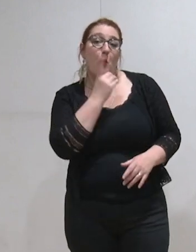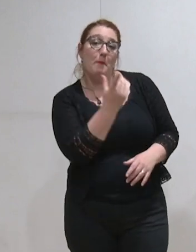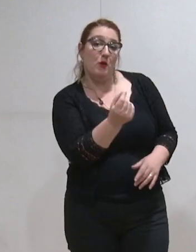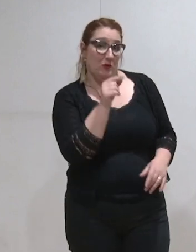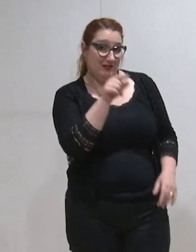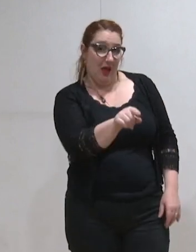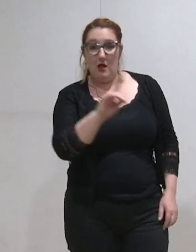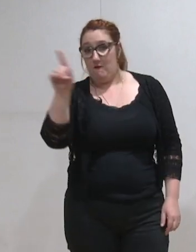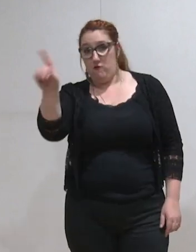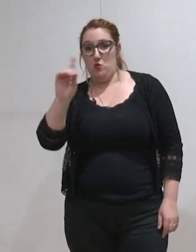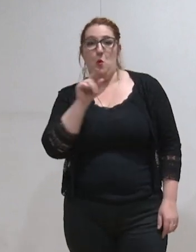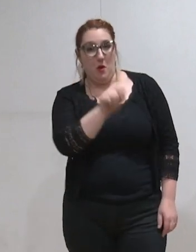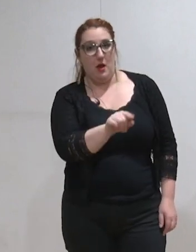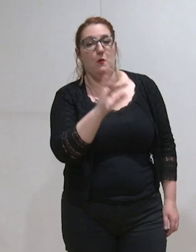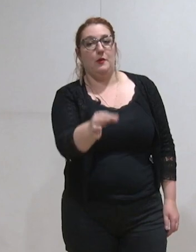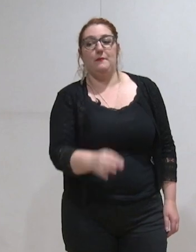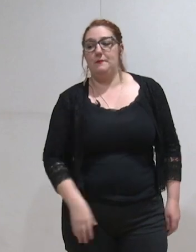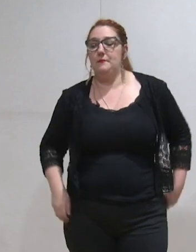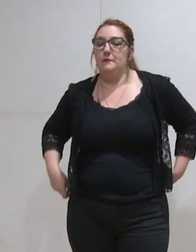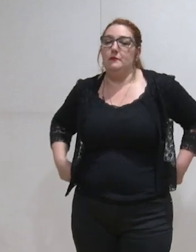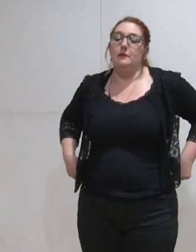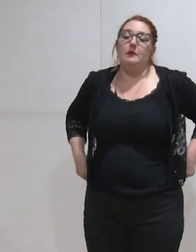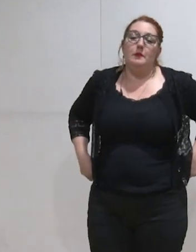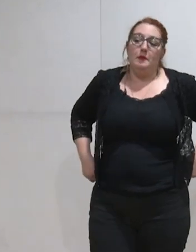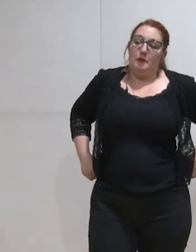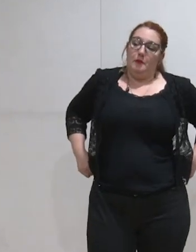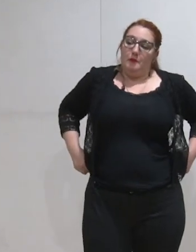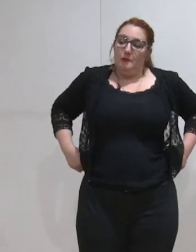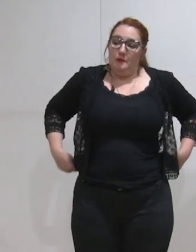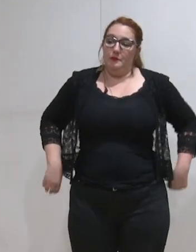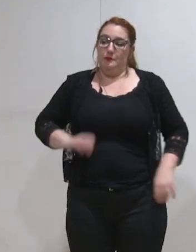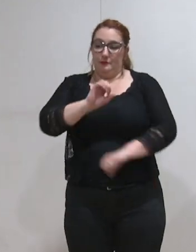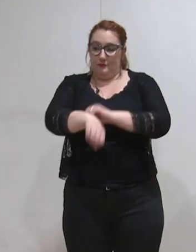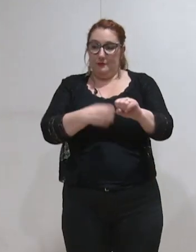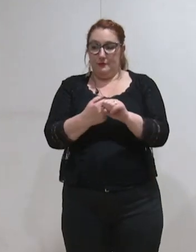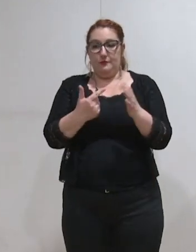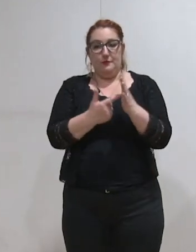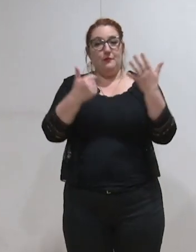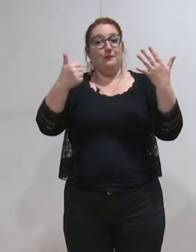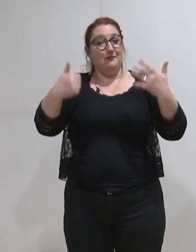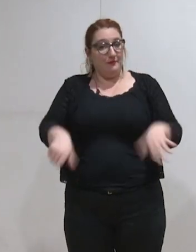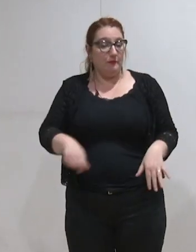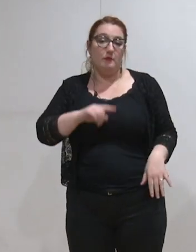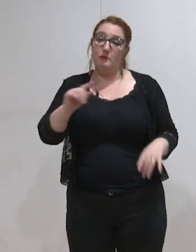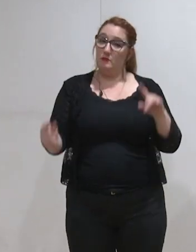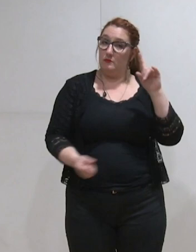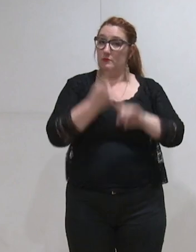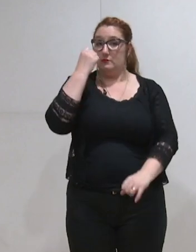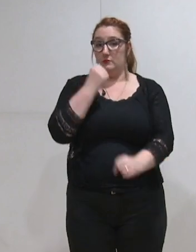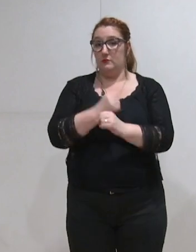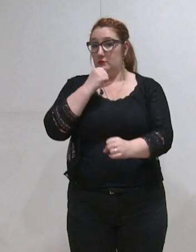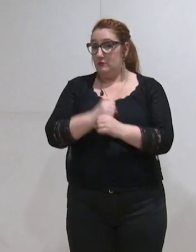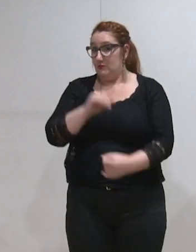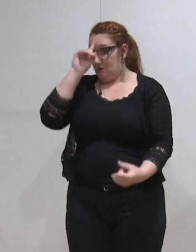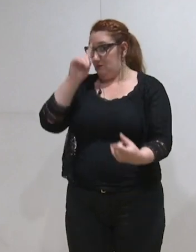et personne d'autre donc pour 2016 d'abord un travail évidemment sur les contenus sur ce qu'on